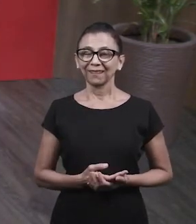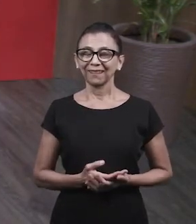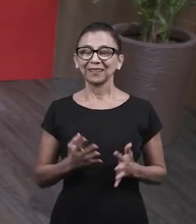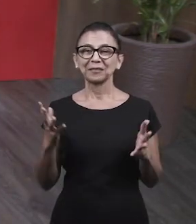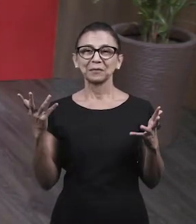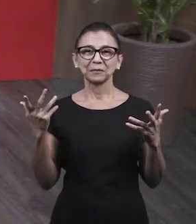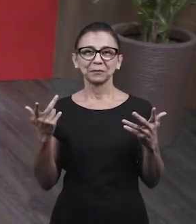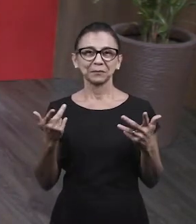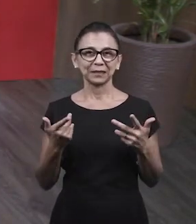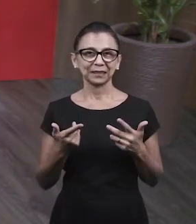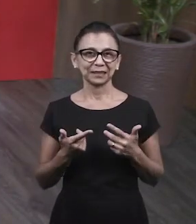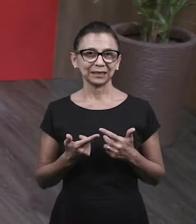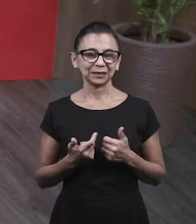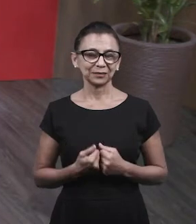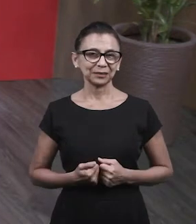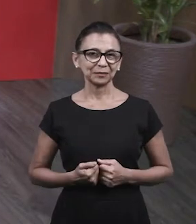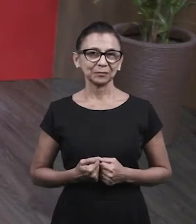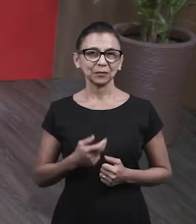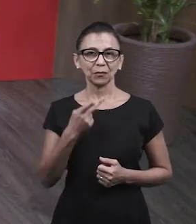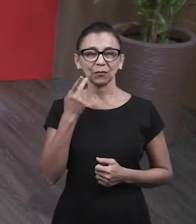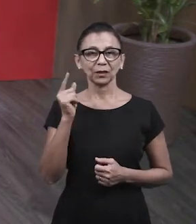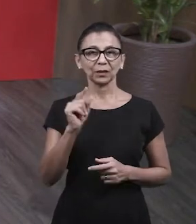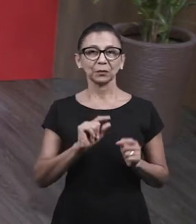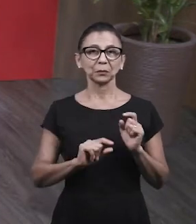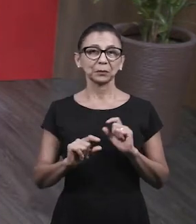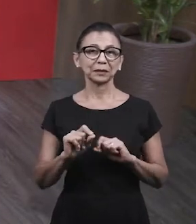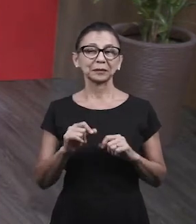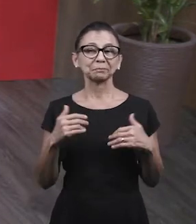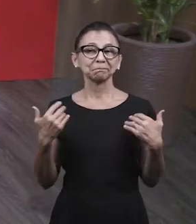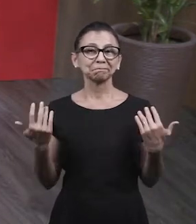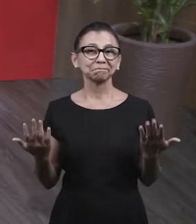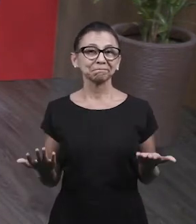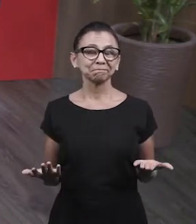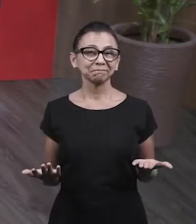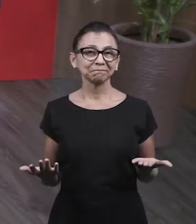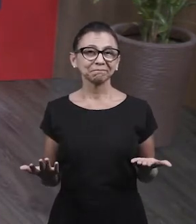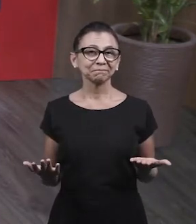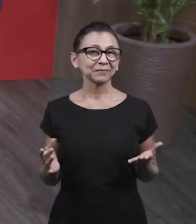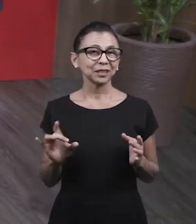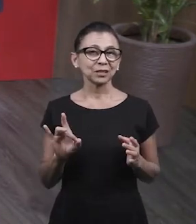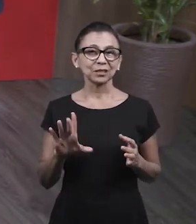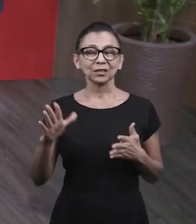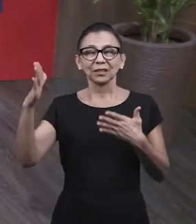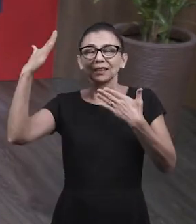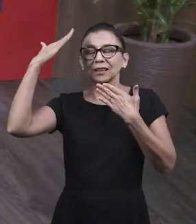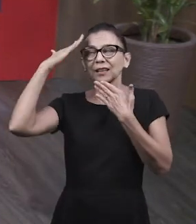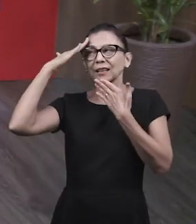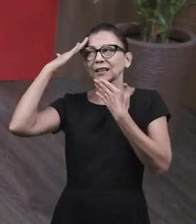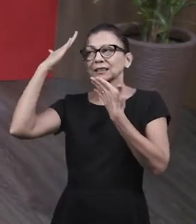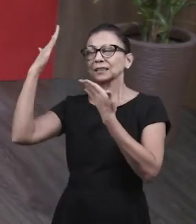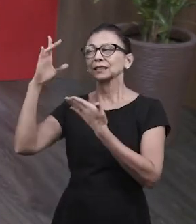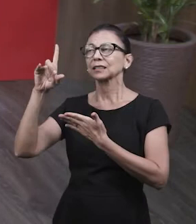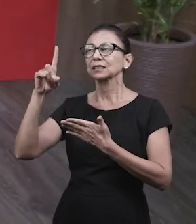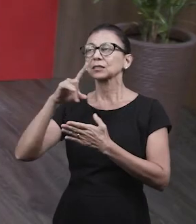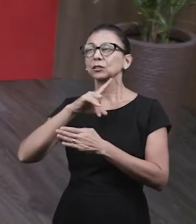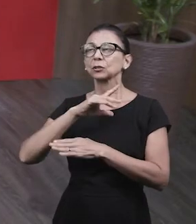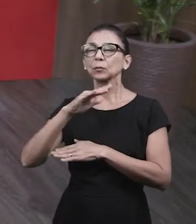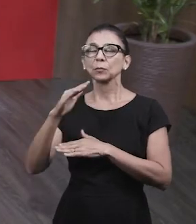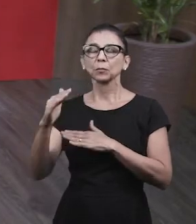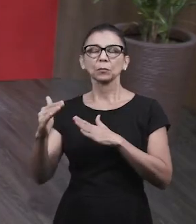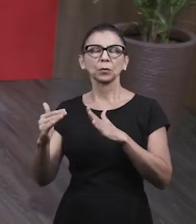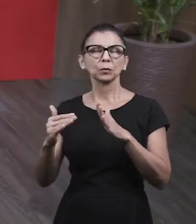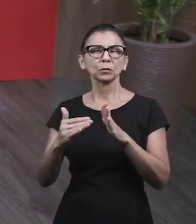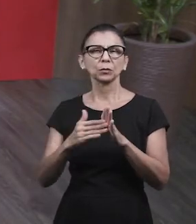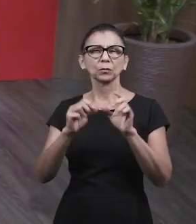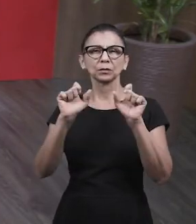Quelle merveille! La parole que nous avons dans notre cœur dans ce moment est de gratitude